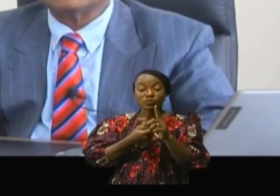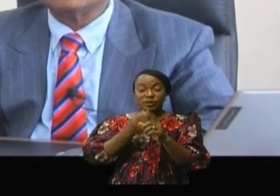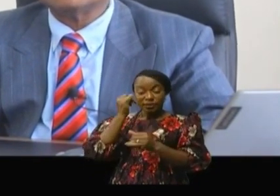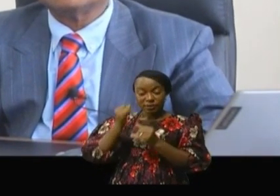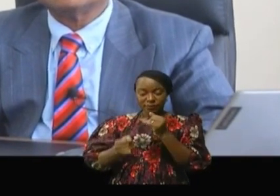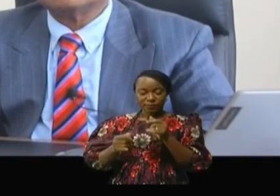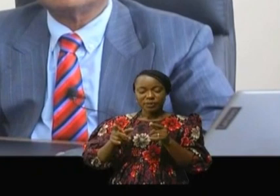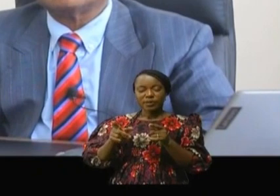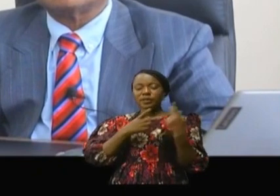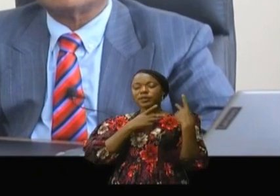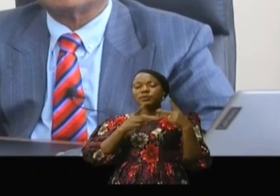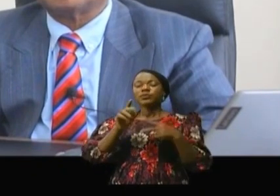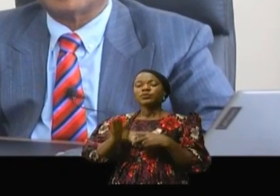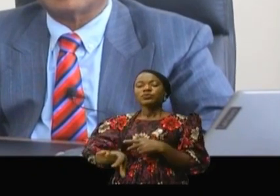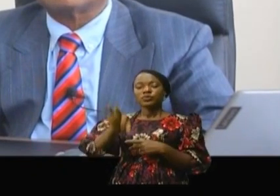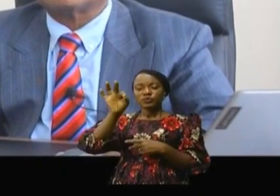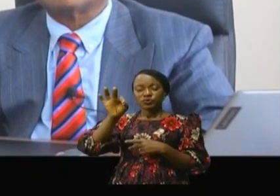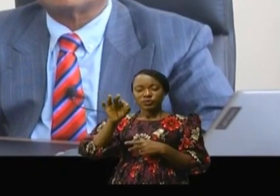qu'on a été désigné.